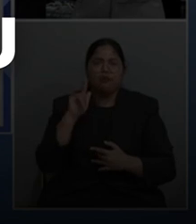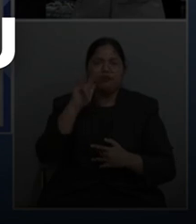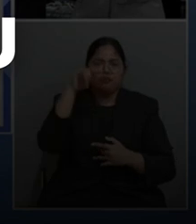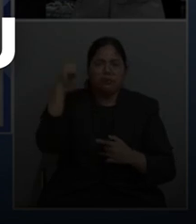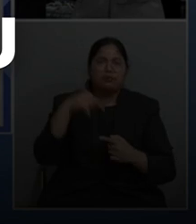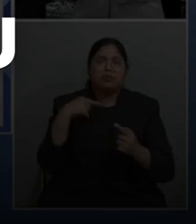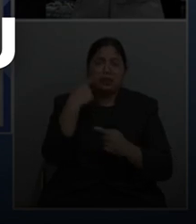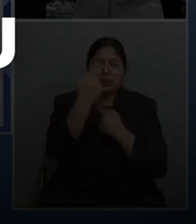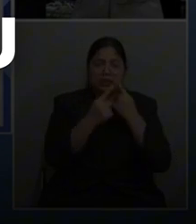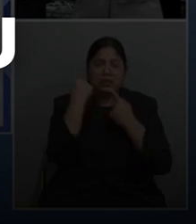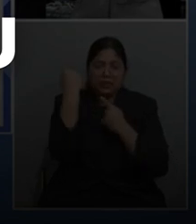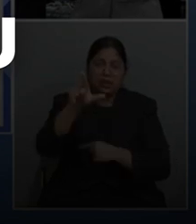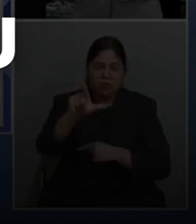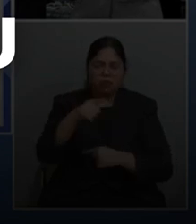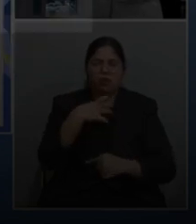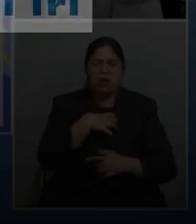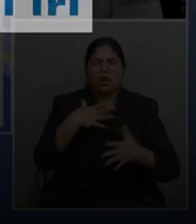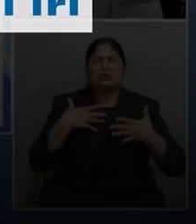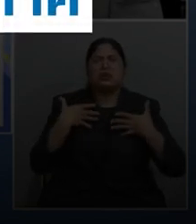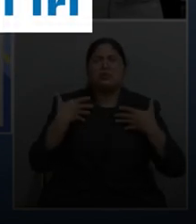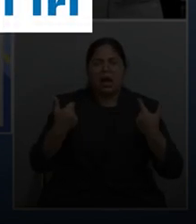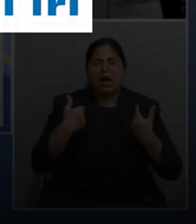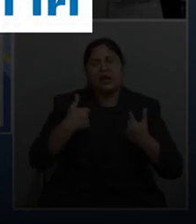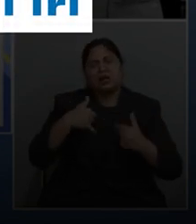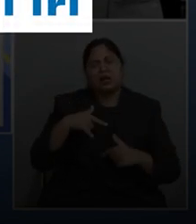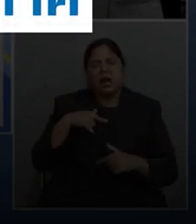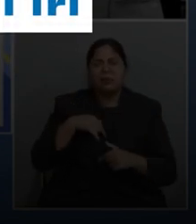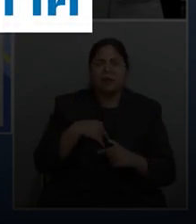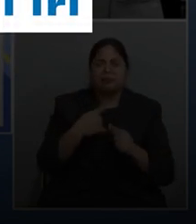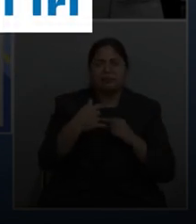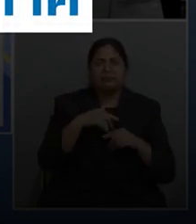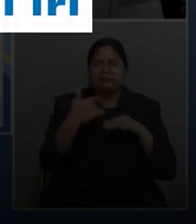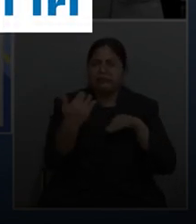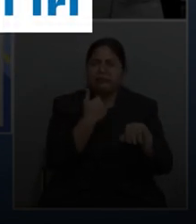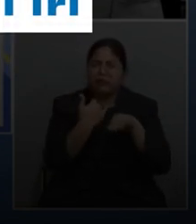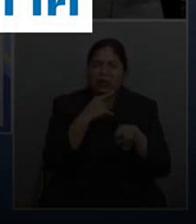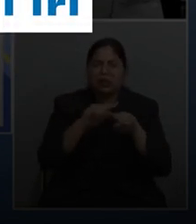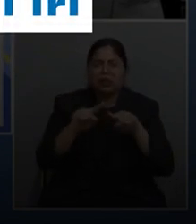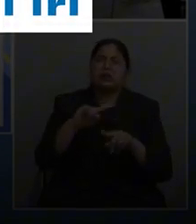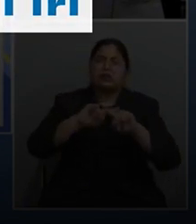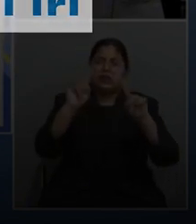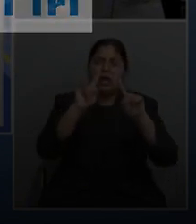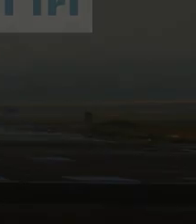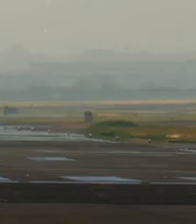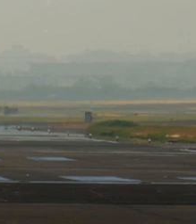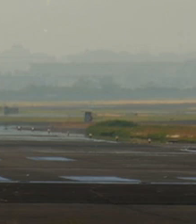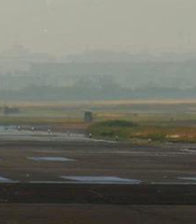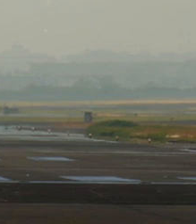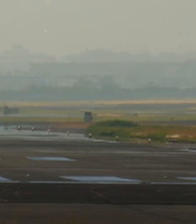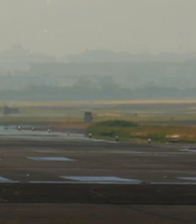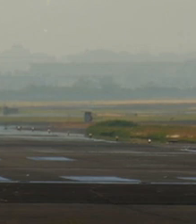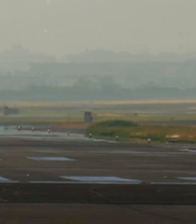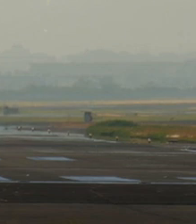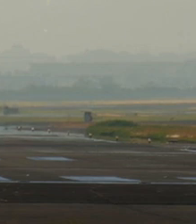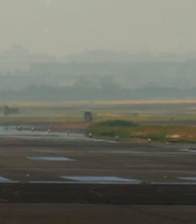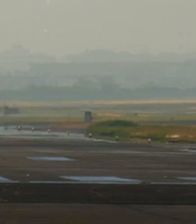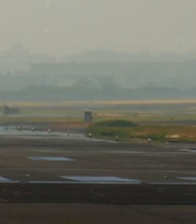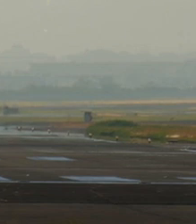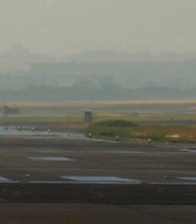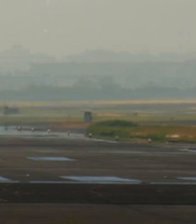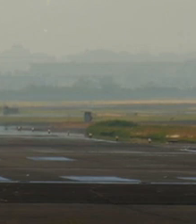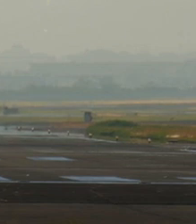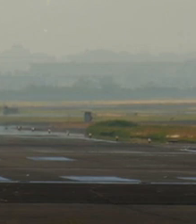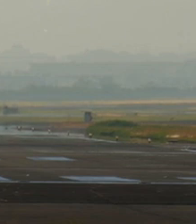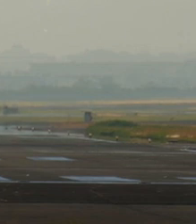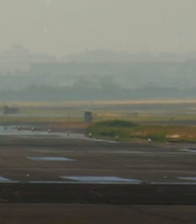เดินทางอย่างสะดวก majors แต่ายังขาดการข้ามนาคมผลส่งทั้ง οกาศ อยู่ก็คือการก่อสร้างถ้ากัดส